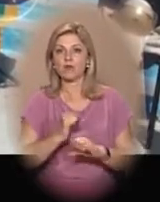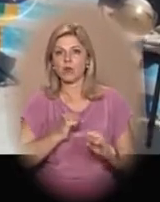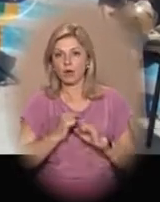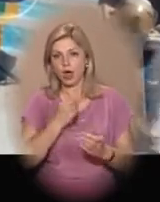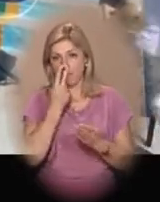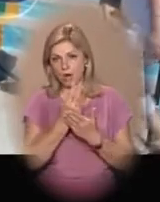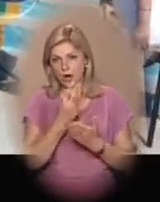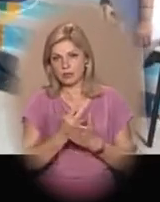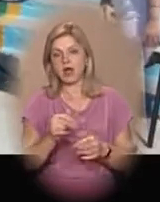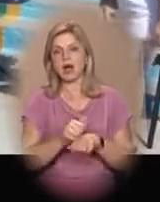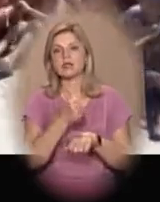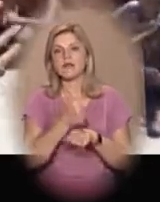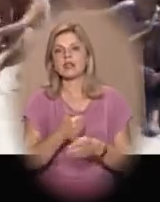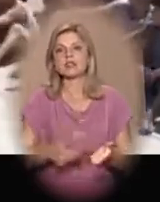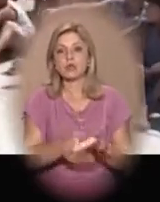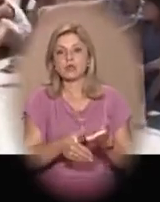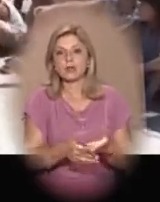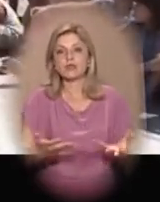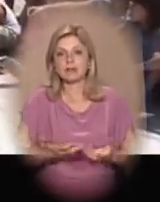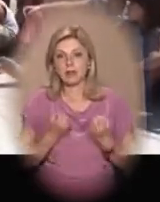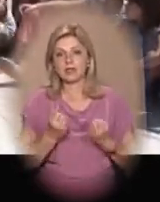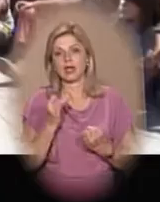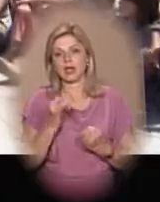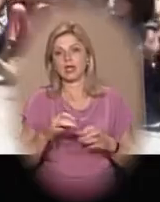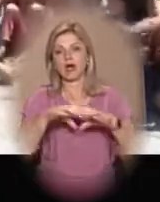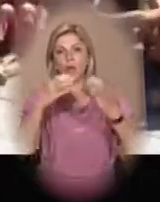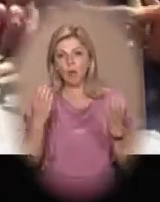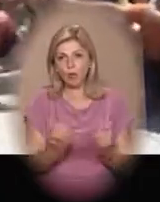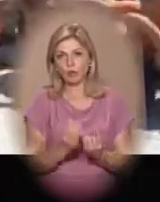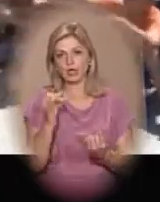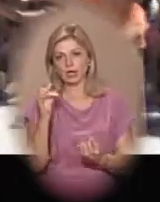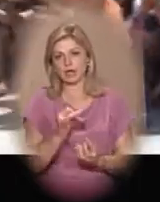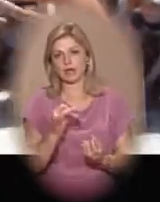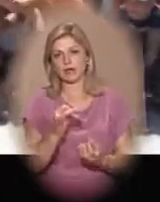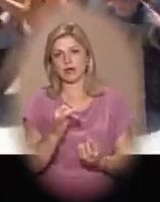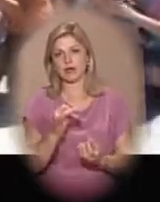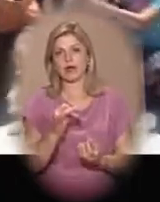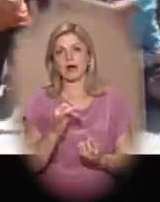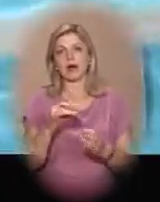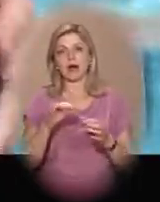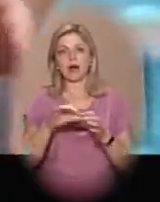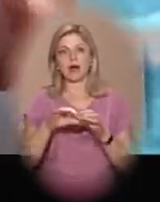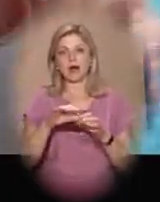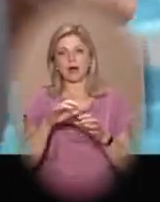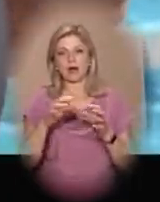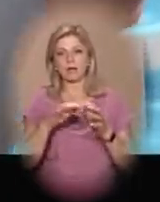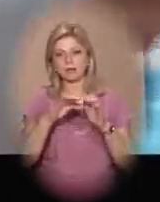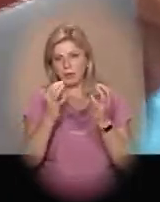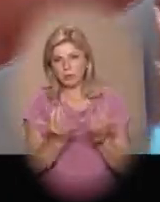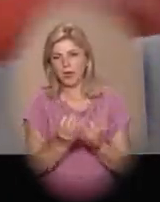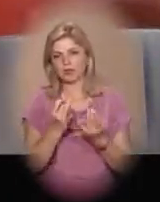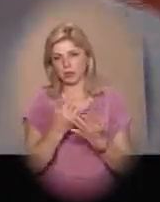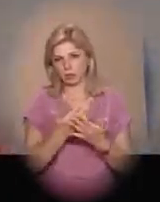продемонстрували глядачам основні засоби порятунку, серед яких і рятувальне коло, і кінець Олександрова. Наталія Якобсон, телевізійні